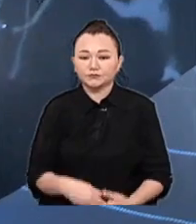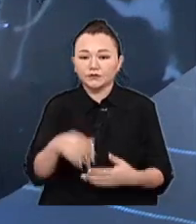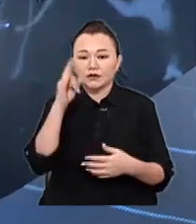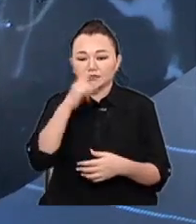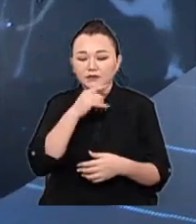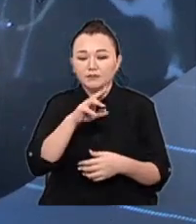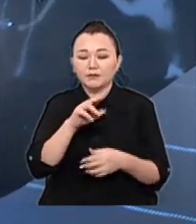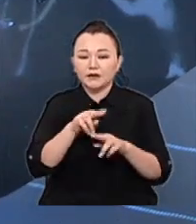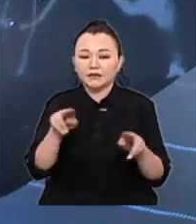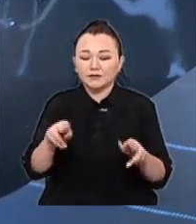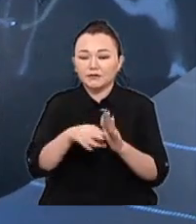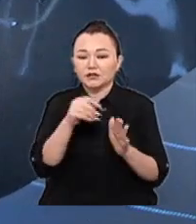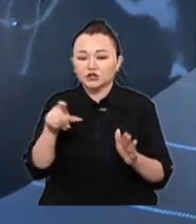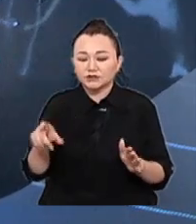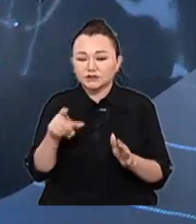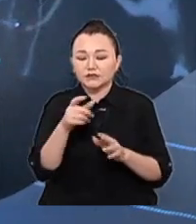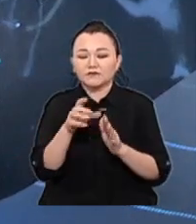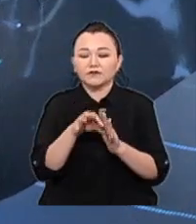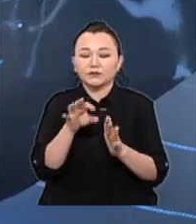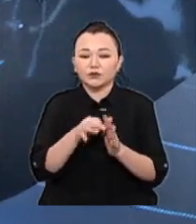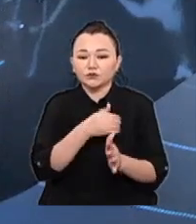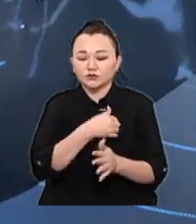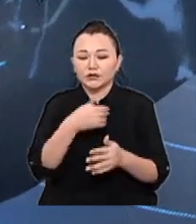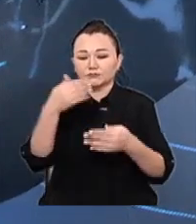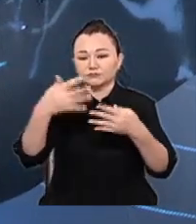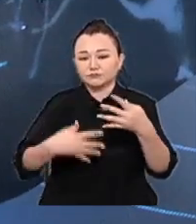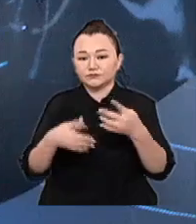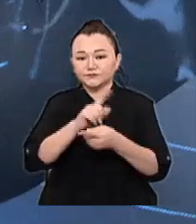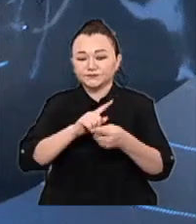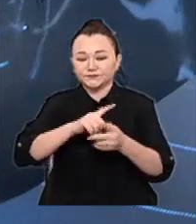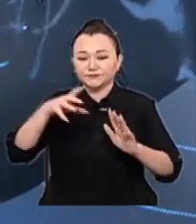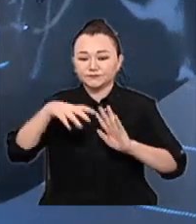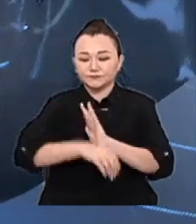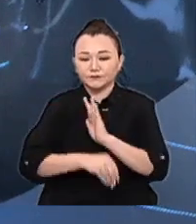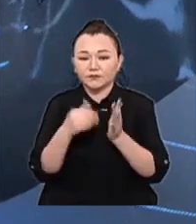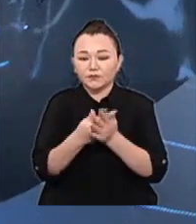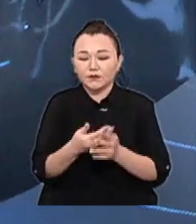Қазақстан парламенті мәжілісінің депутаттарын сайлауға бір қатар өзгерістер енгізілгені белгілі.